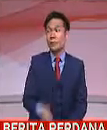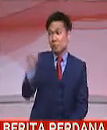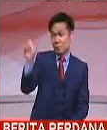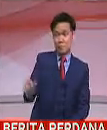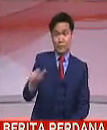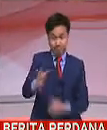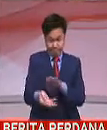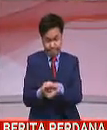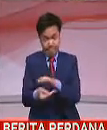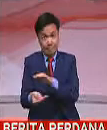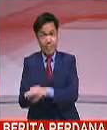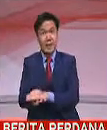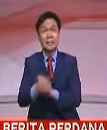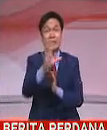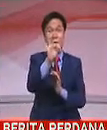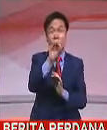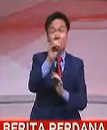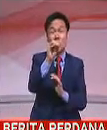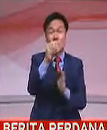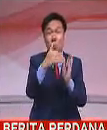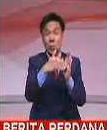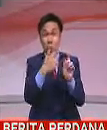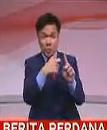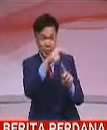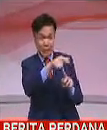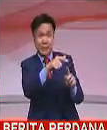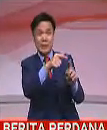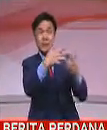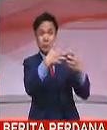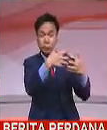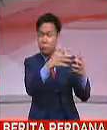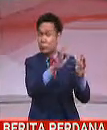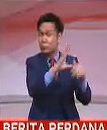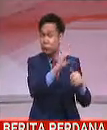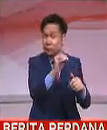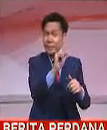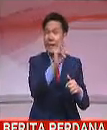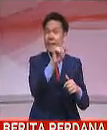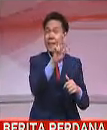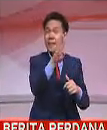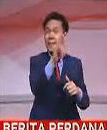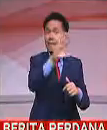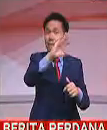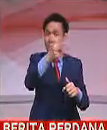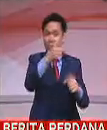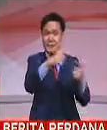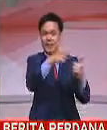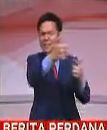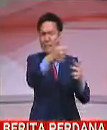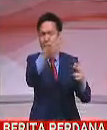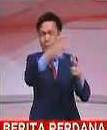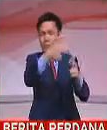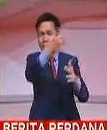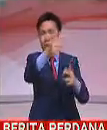suapan wang tunai RM90,000 daripada pemilik syarikat Interbath Network Sdn Bhd, Ronald Seto Kong Seng